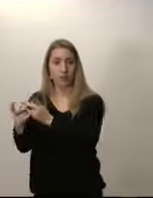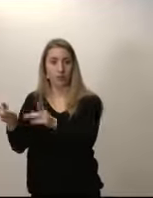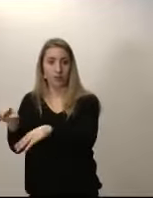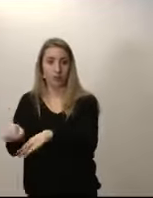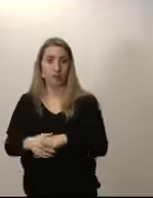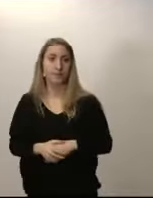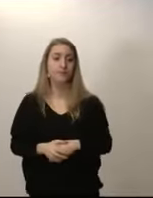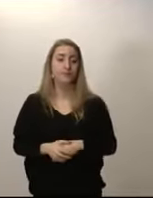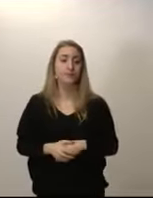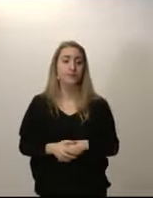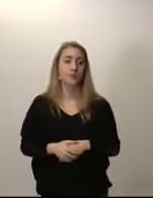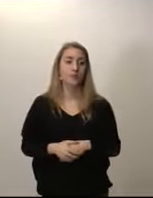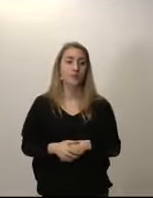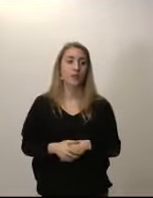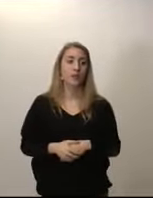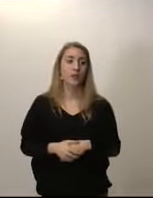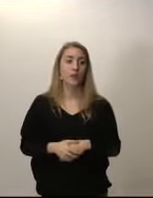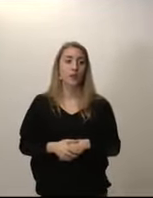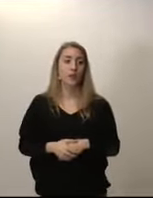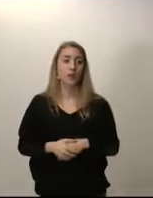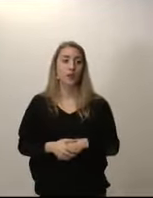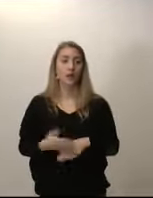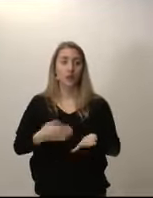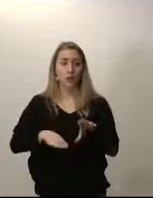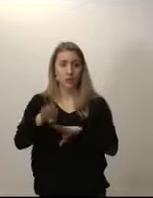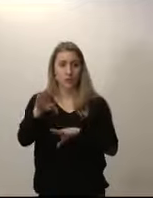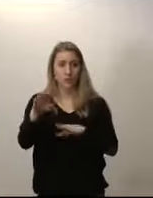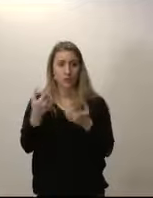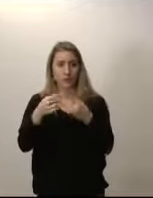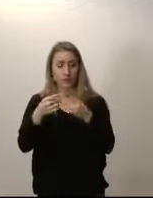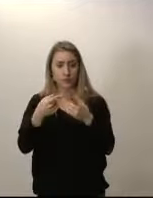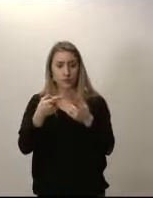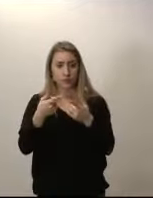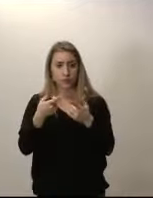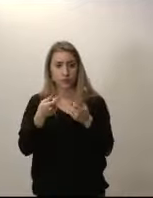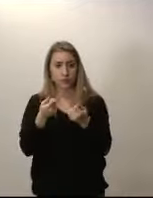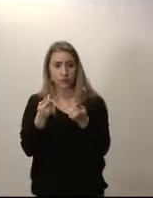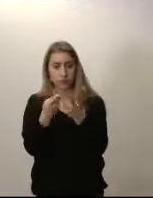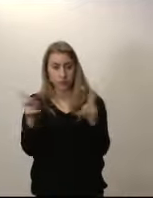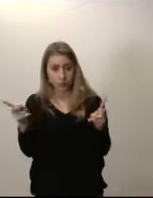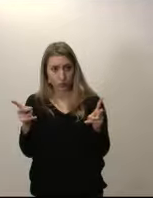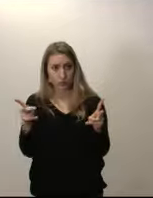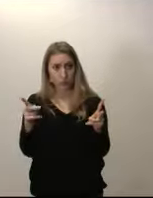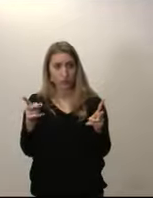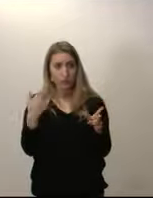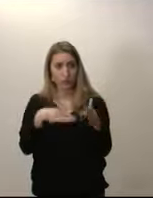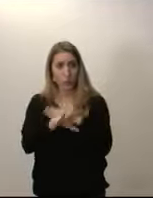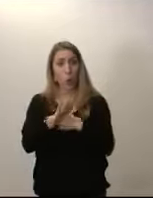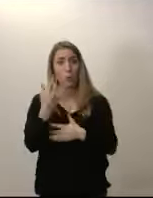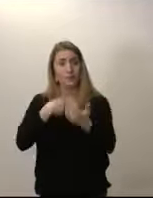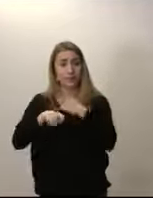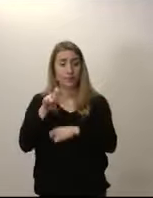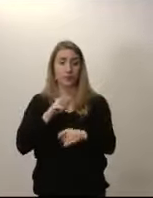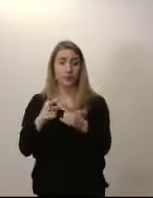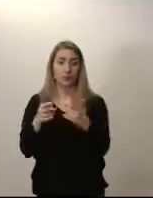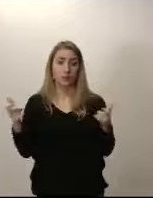contribution au redressement des finances publiques de 2,540 millions d'euros dans les dépenses. Alors, c'est les grands chiffres, hein, ça ne